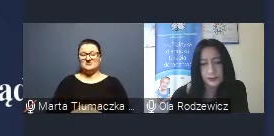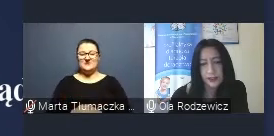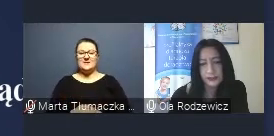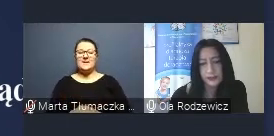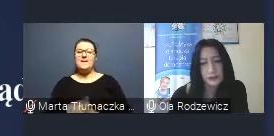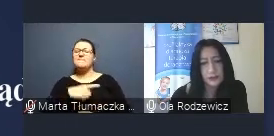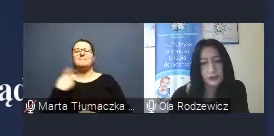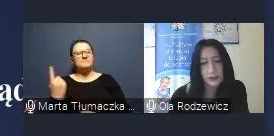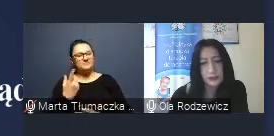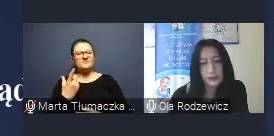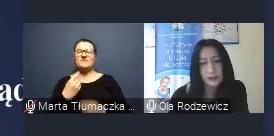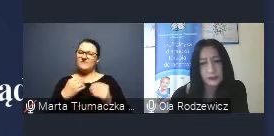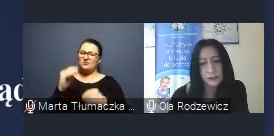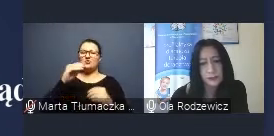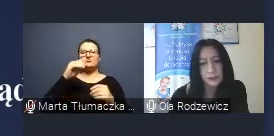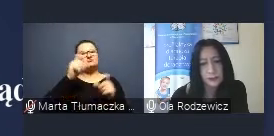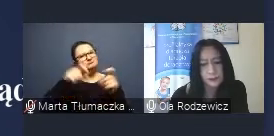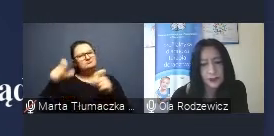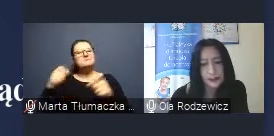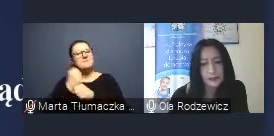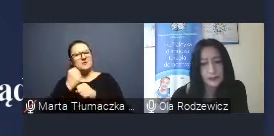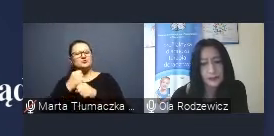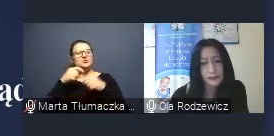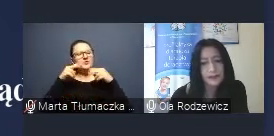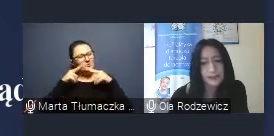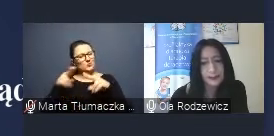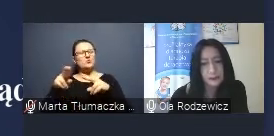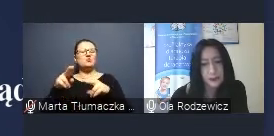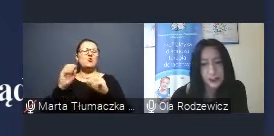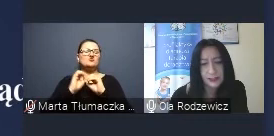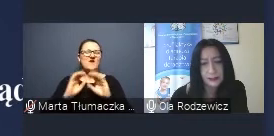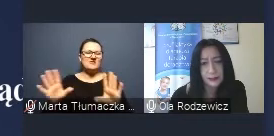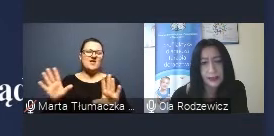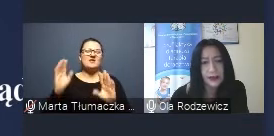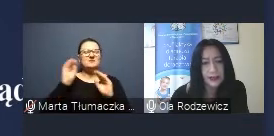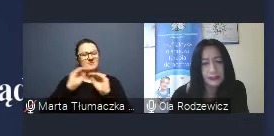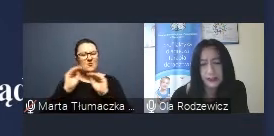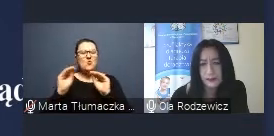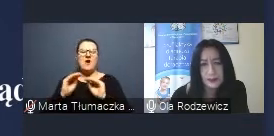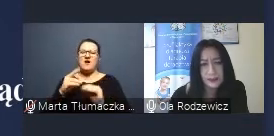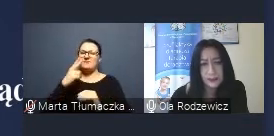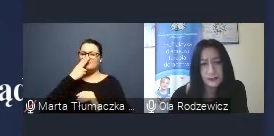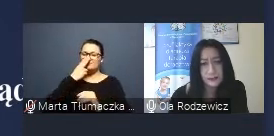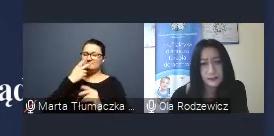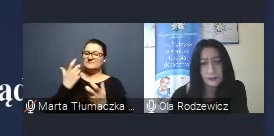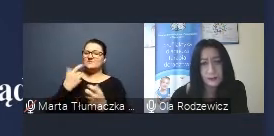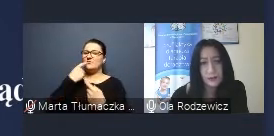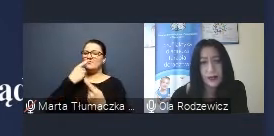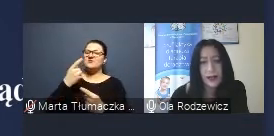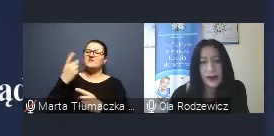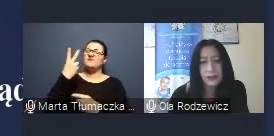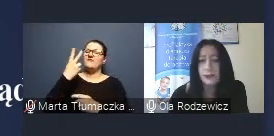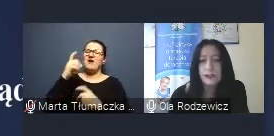systemie oświaty, to dzisiaj chciałabym Państwu również zwrócić uwagę na to, że mamy dwa takie rozporządzenia, które gdzieś tam w przestrzeni